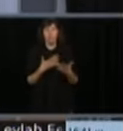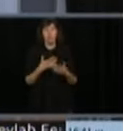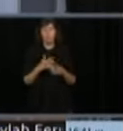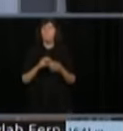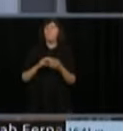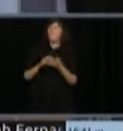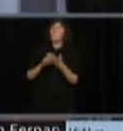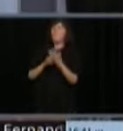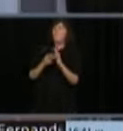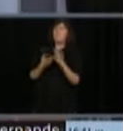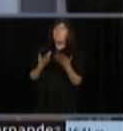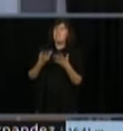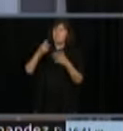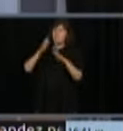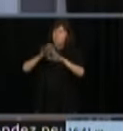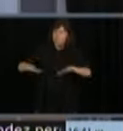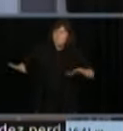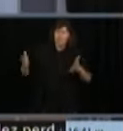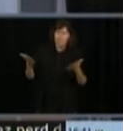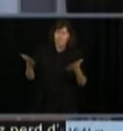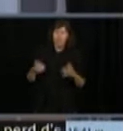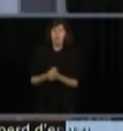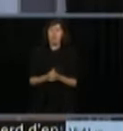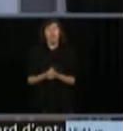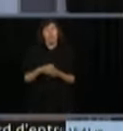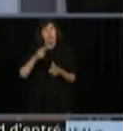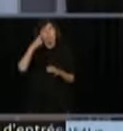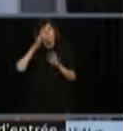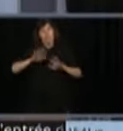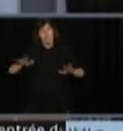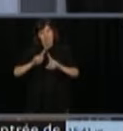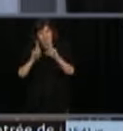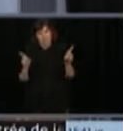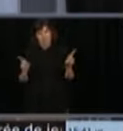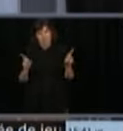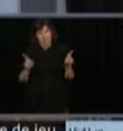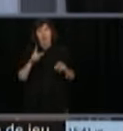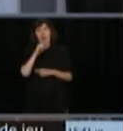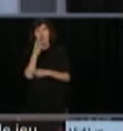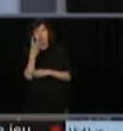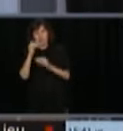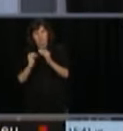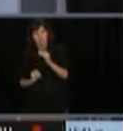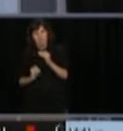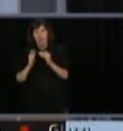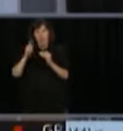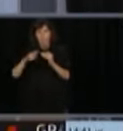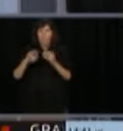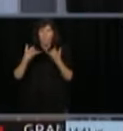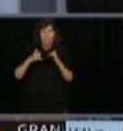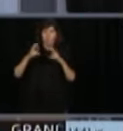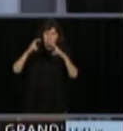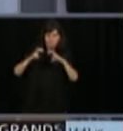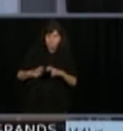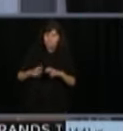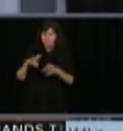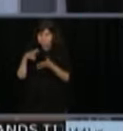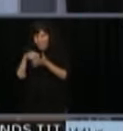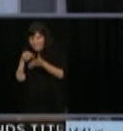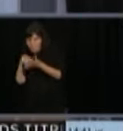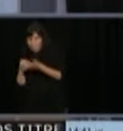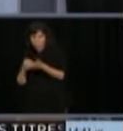une troisième dose, c'est carrément la vaccination des enfants en bas de 12 ans à travers les études qui auraient été soumises par Pfizer,